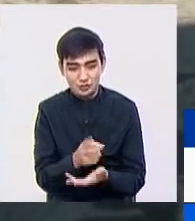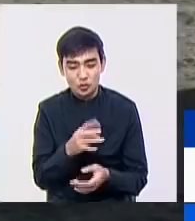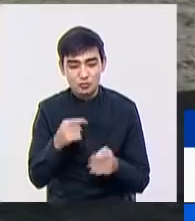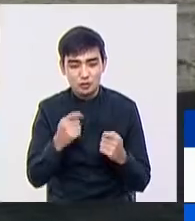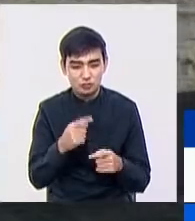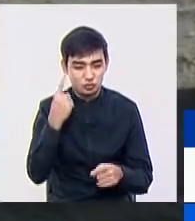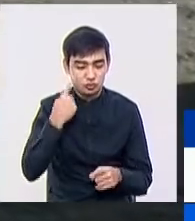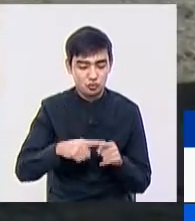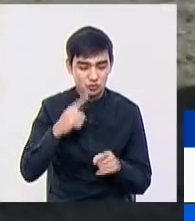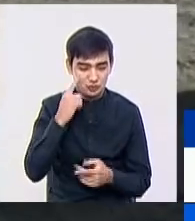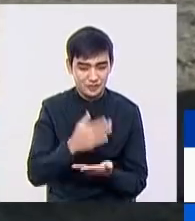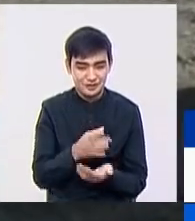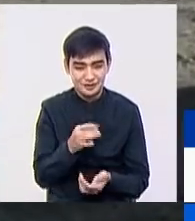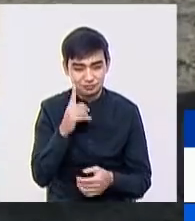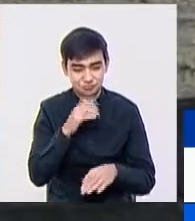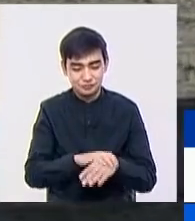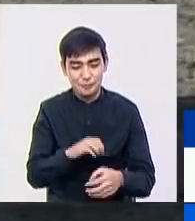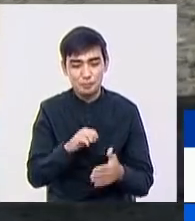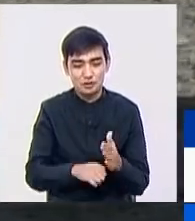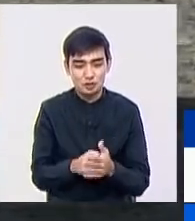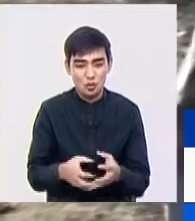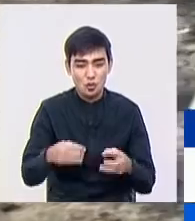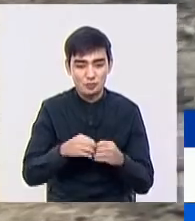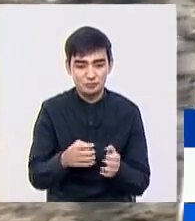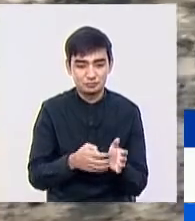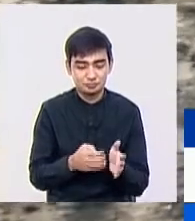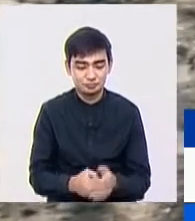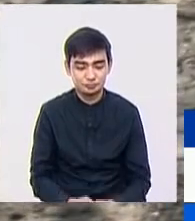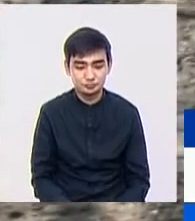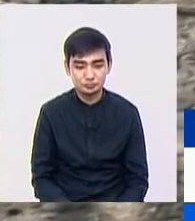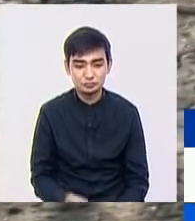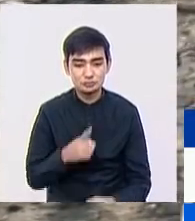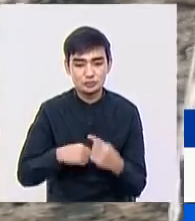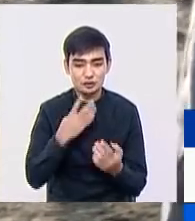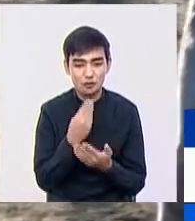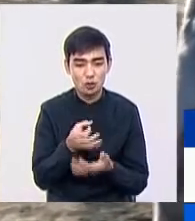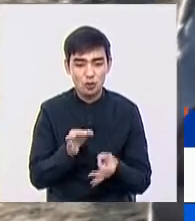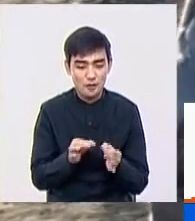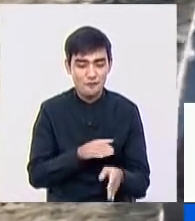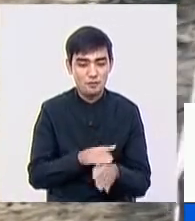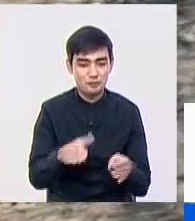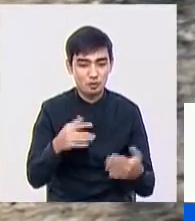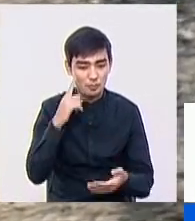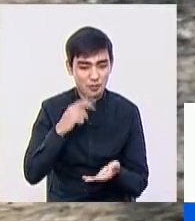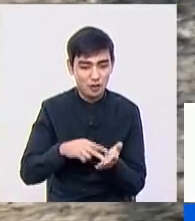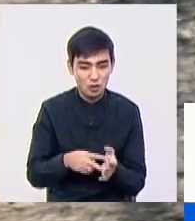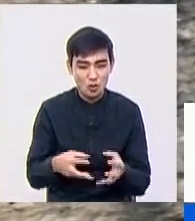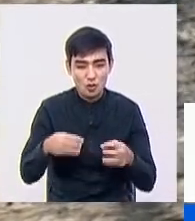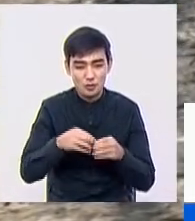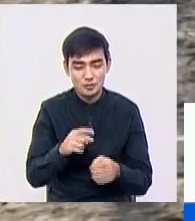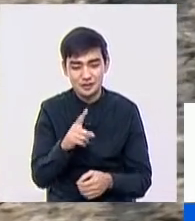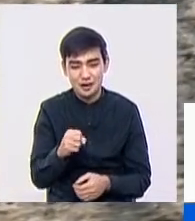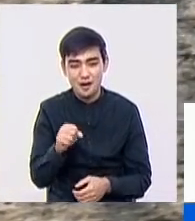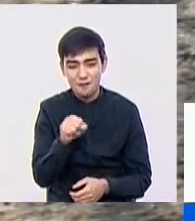считают по-другому и замечают в этом причину общего дефицита. Мы свою норму выполнили. То есть запланированный объем за